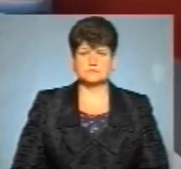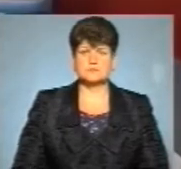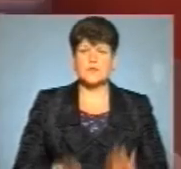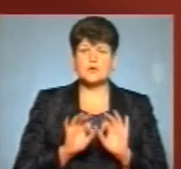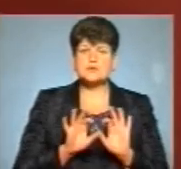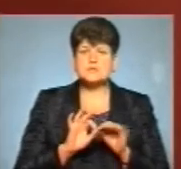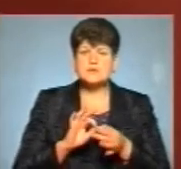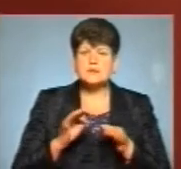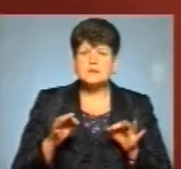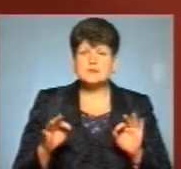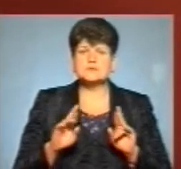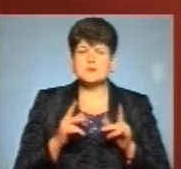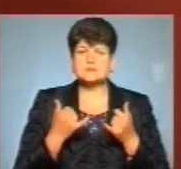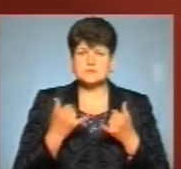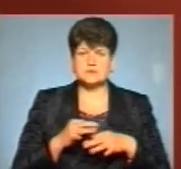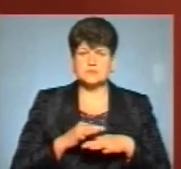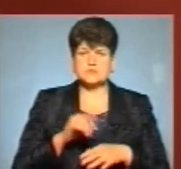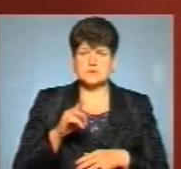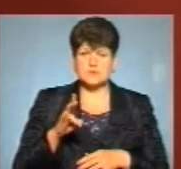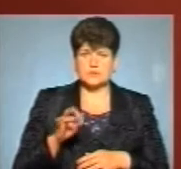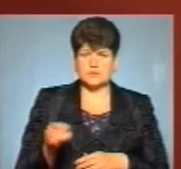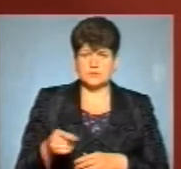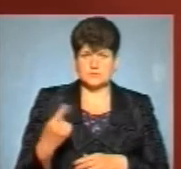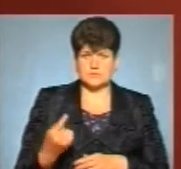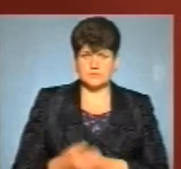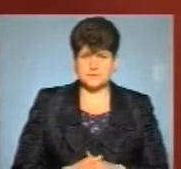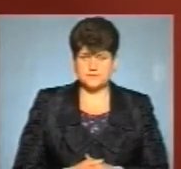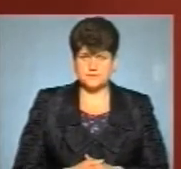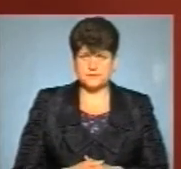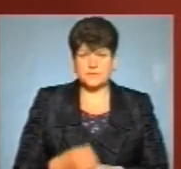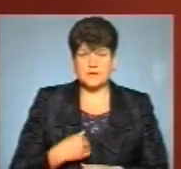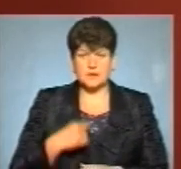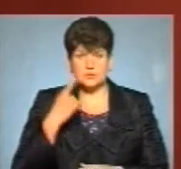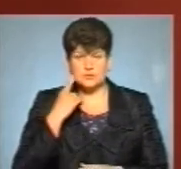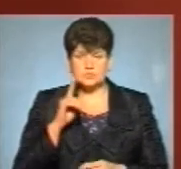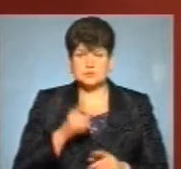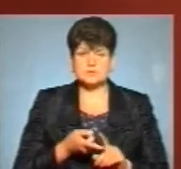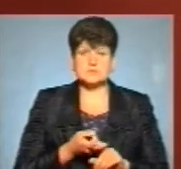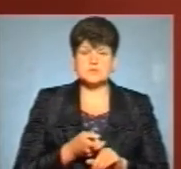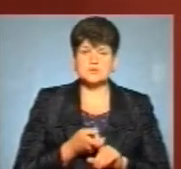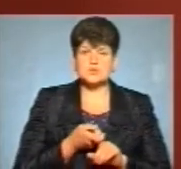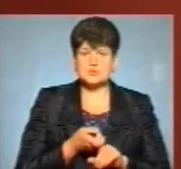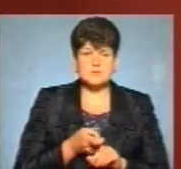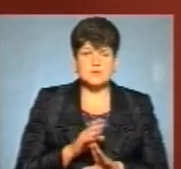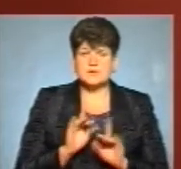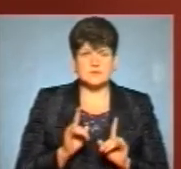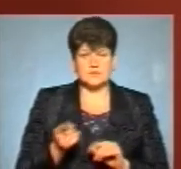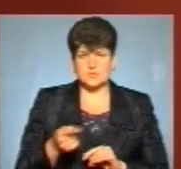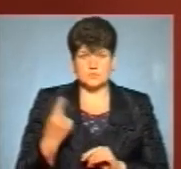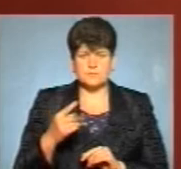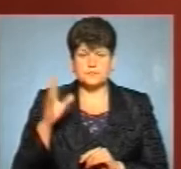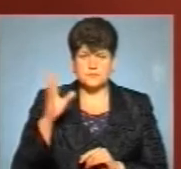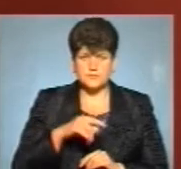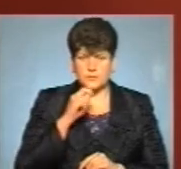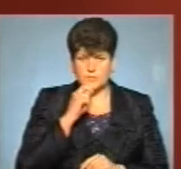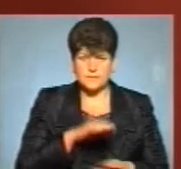Розкажіть детальніше, як зараз відбувається ЗНО на Тернопільщині? Ну, я думаю, що це стосується не тільки Тернопільщини, а насправді усієї